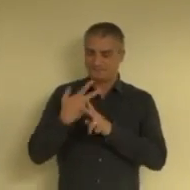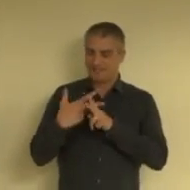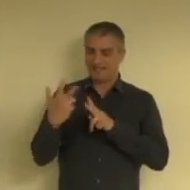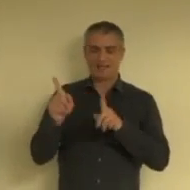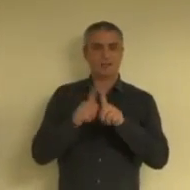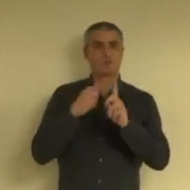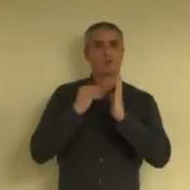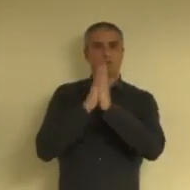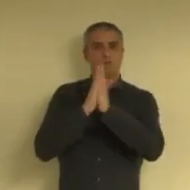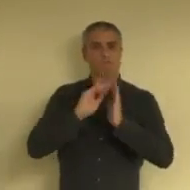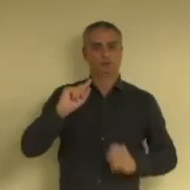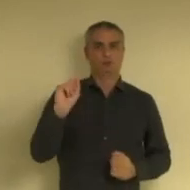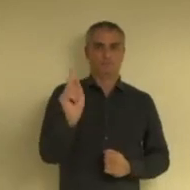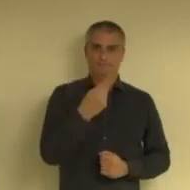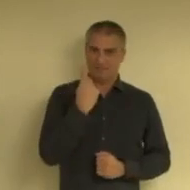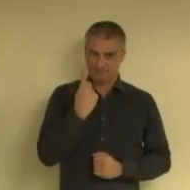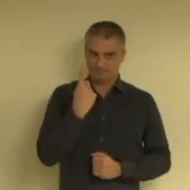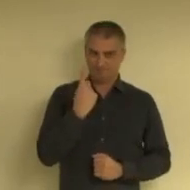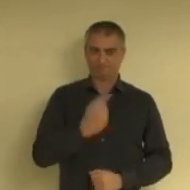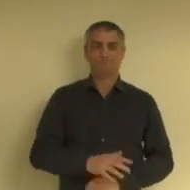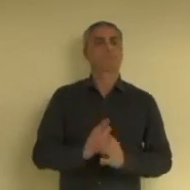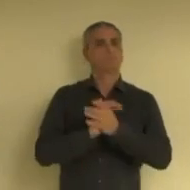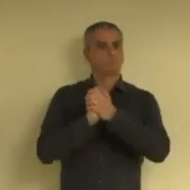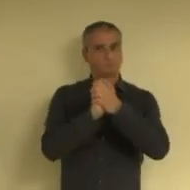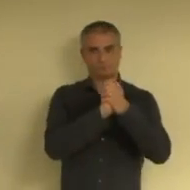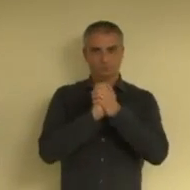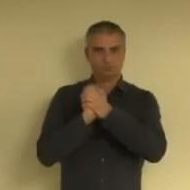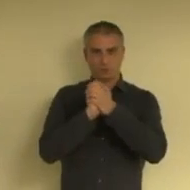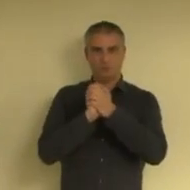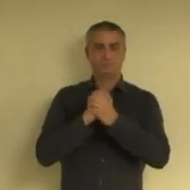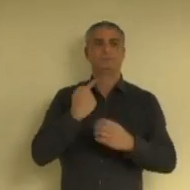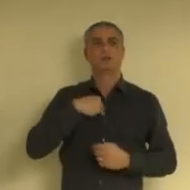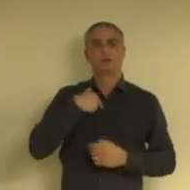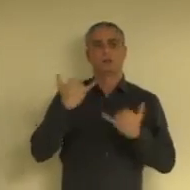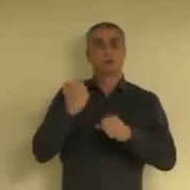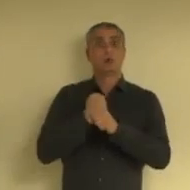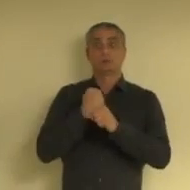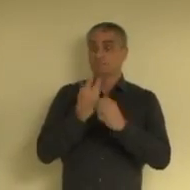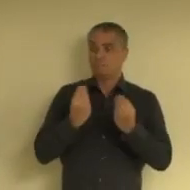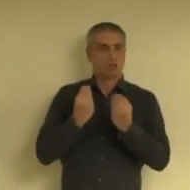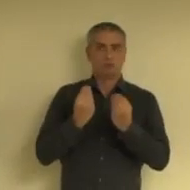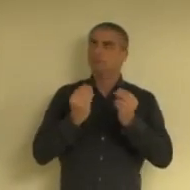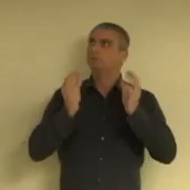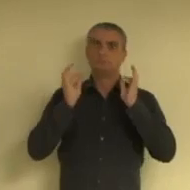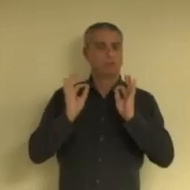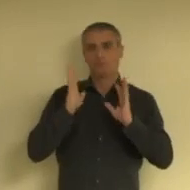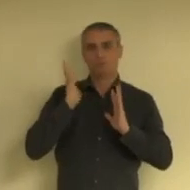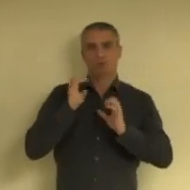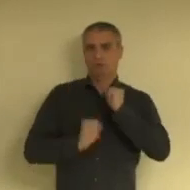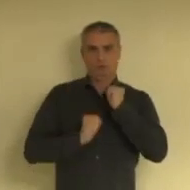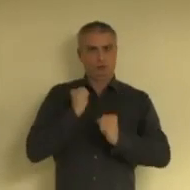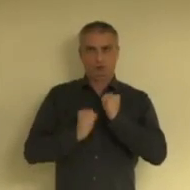היגיינה כמו שאנחנו מבקשים מכם. שלום לכולם. אנחנו נוקטים היום בצעדים שהם באמת צעדים